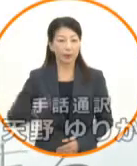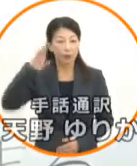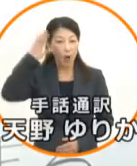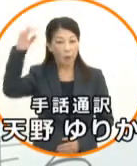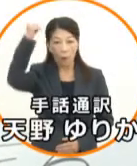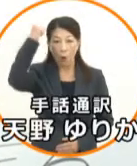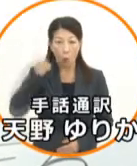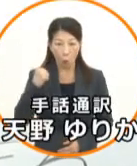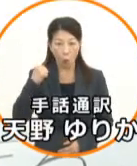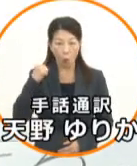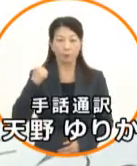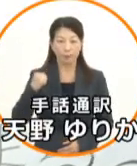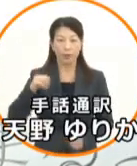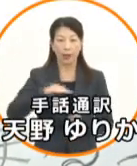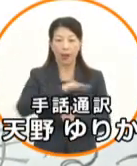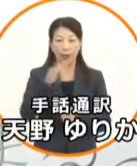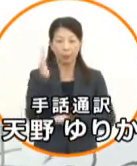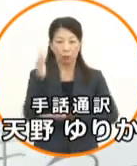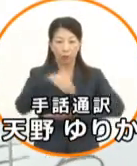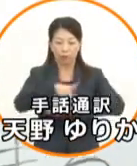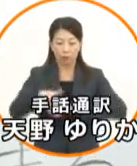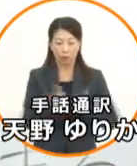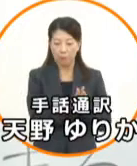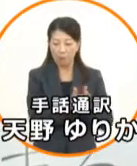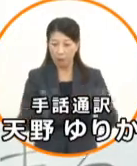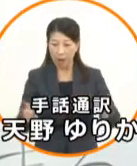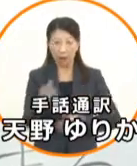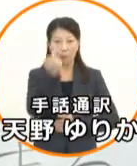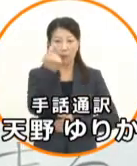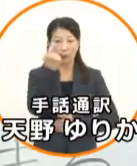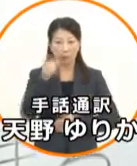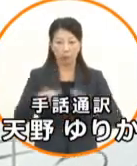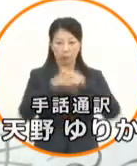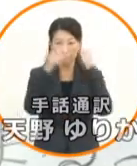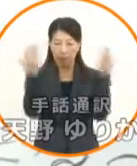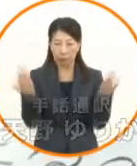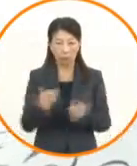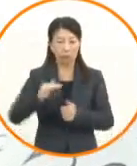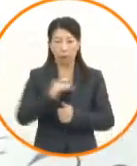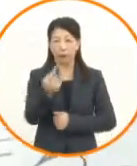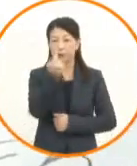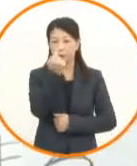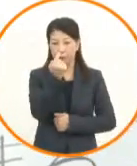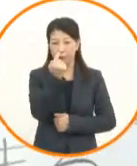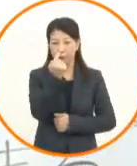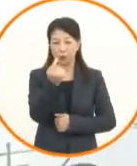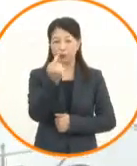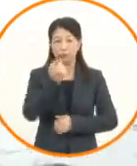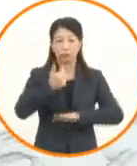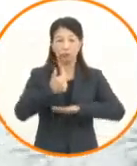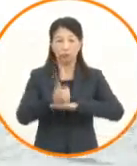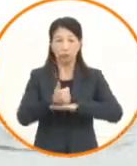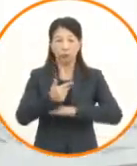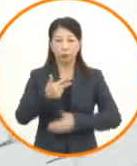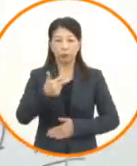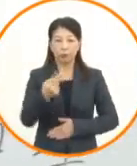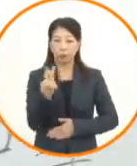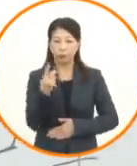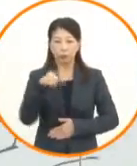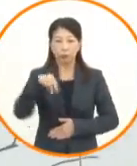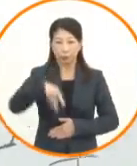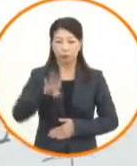やあみんなおはよう。愛知の施策を1から10まで学べるまるっと愛知塾、塾長の俊介です